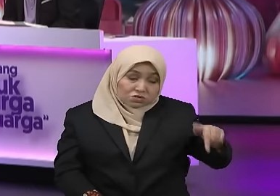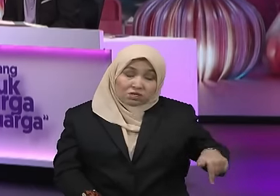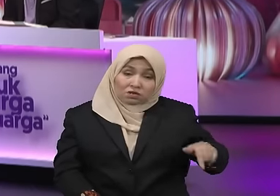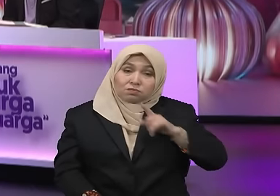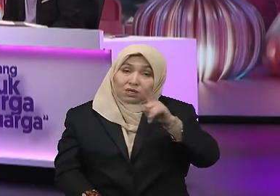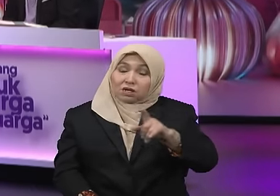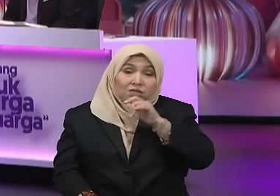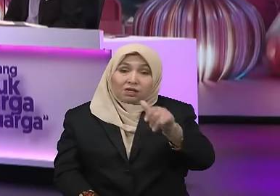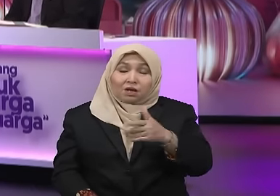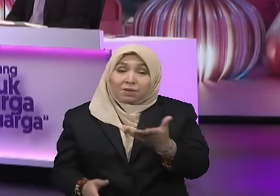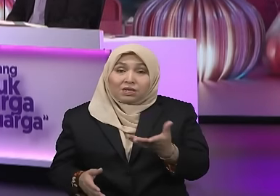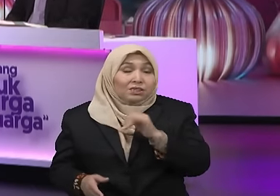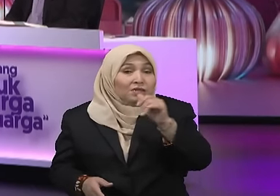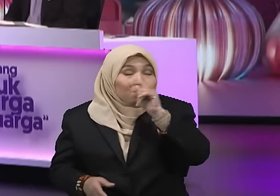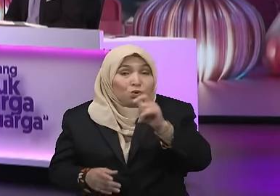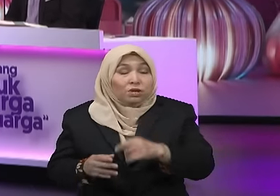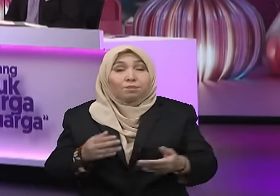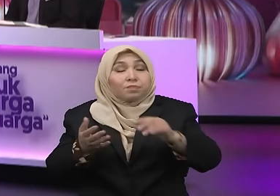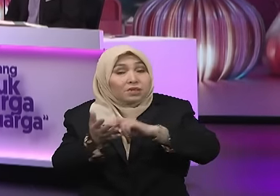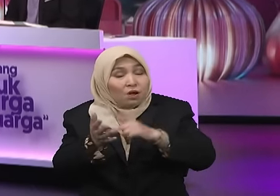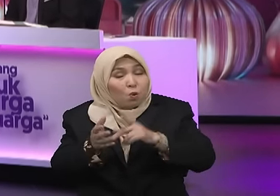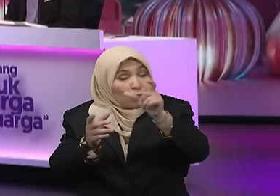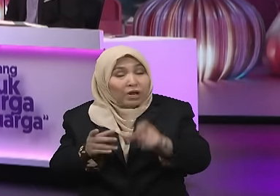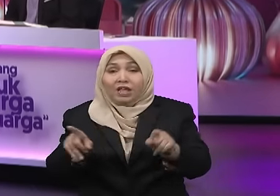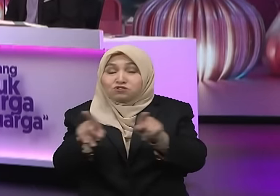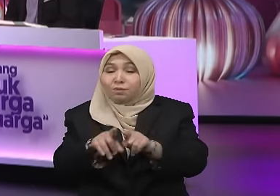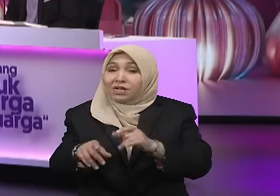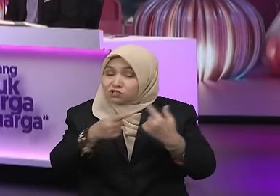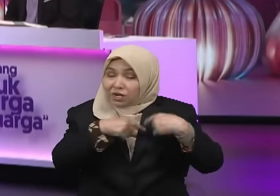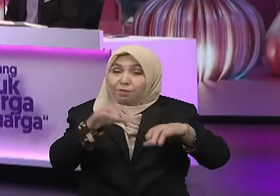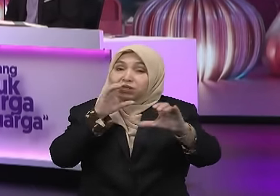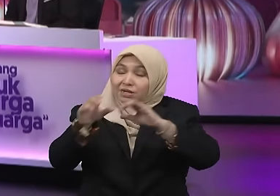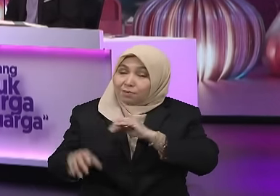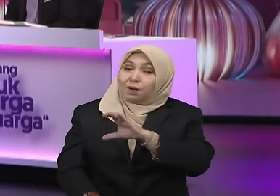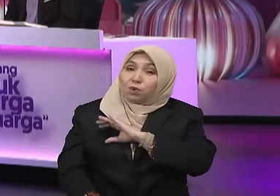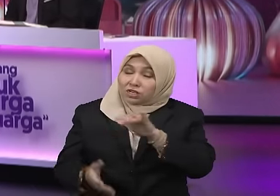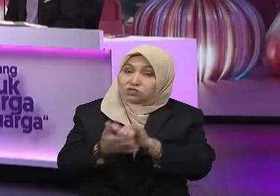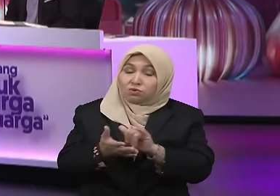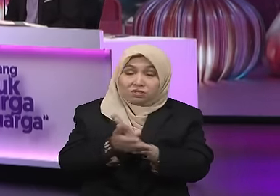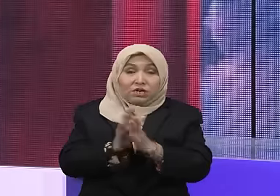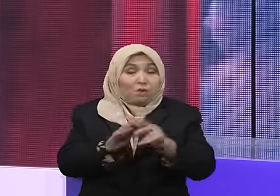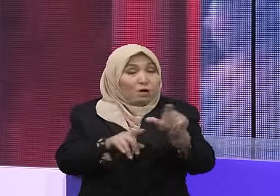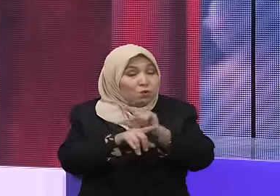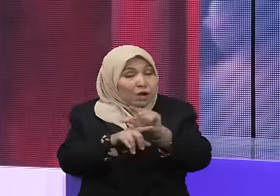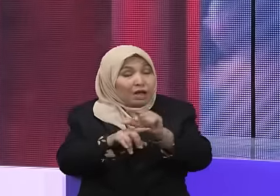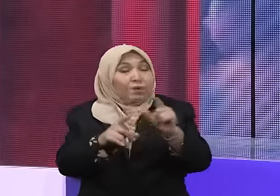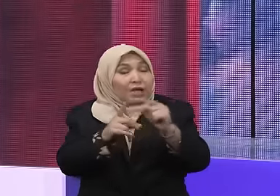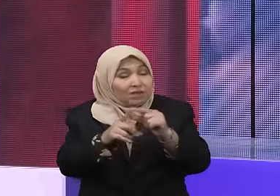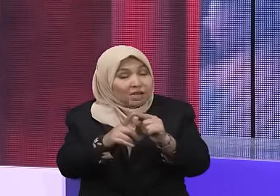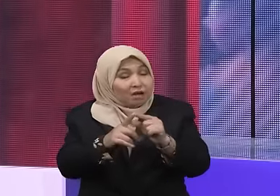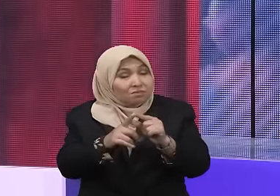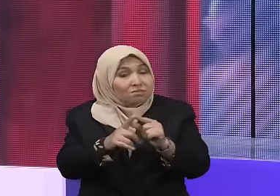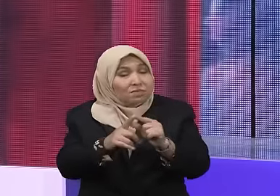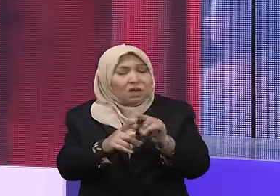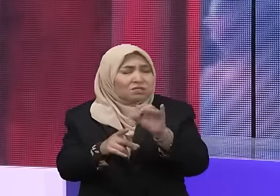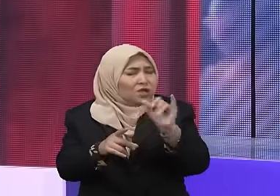Sebenarnya dia tak tipu pun. Dia merujuk kepada orang yang sama yang sedang bercakap dengan polis tersebut. Jadi penggunaan perkataan adalah satu